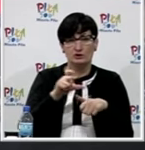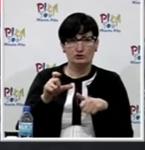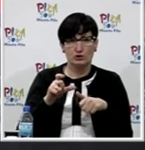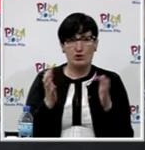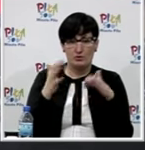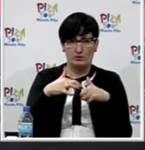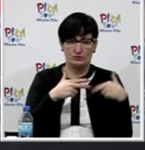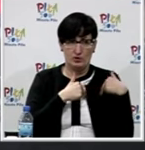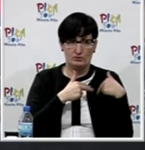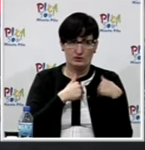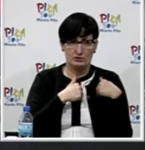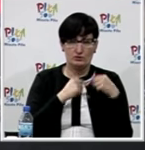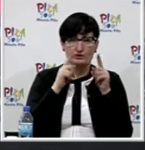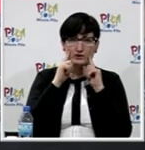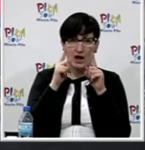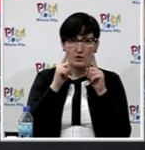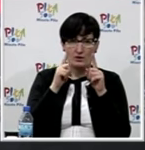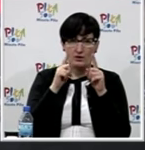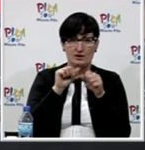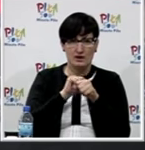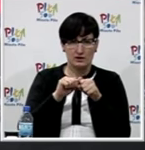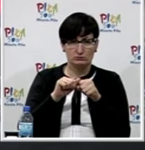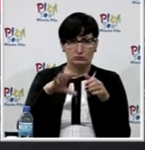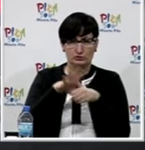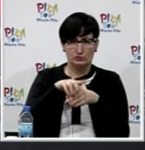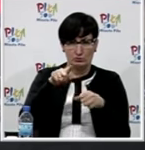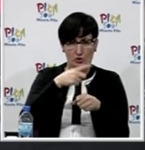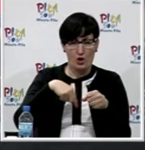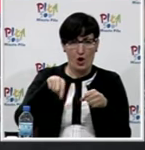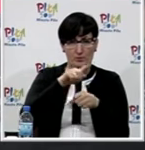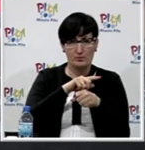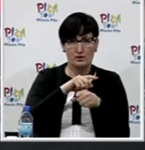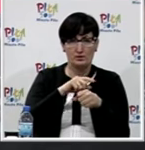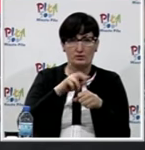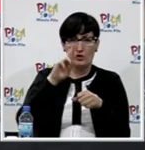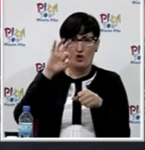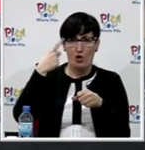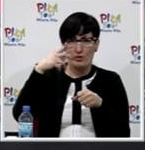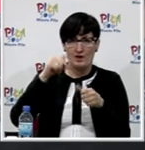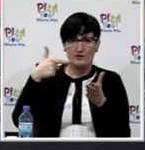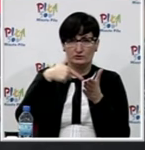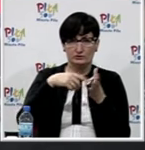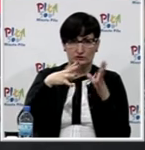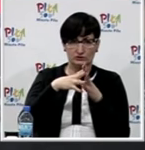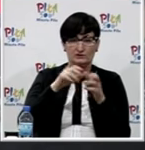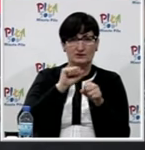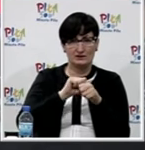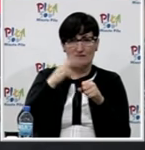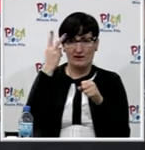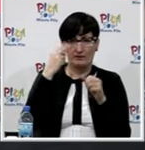zauważyliśmy, że jest w obrębie ronda 10 kwietnia 2010, są dwie nieruchomości, które